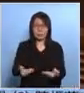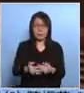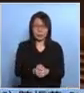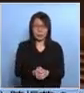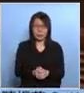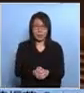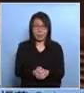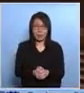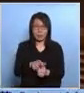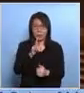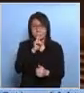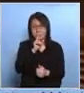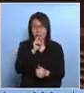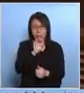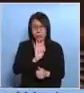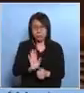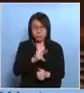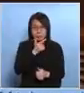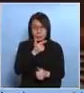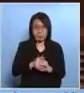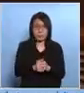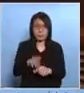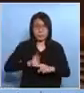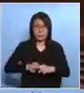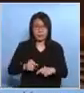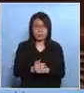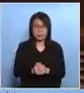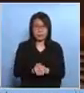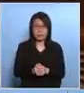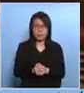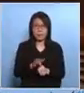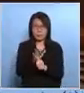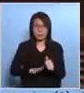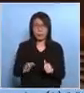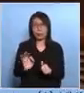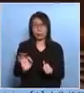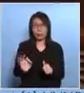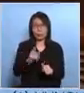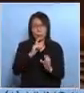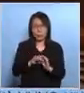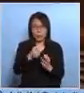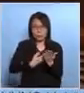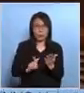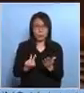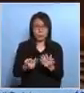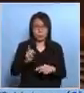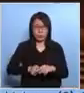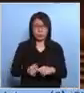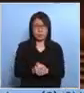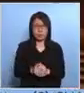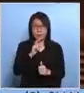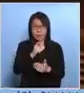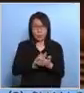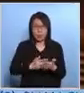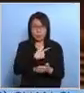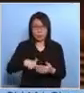報都想唔報啊！真係根本。就冇影響我哋呢條條例草案。當然有啲議員